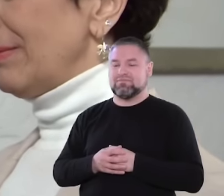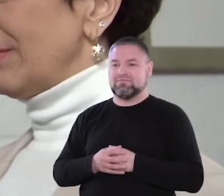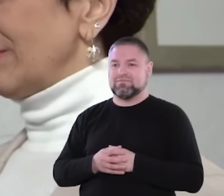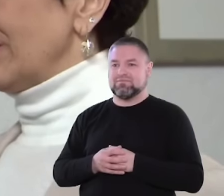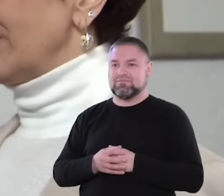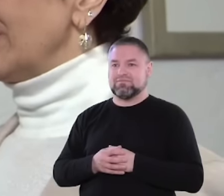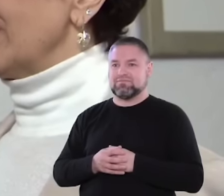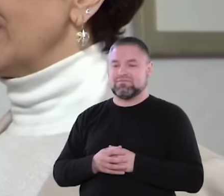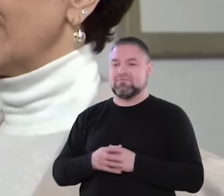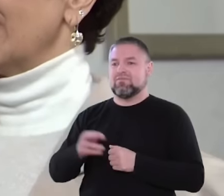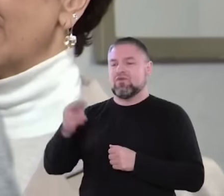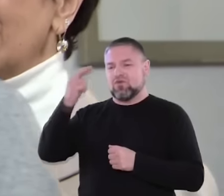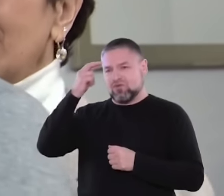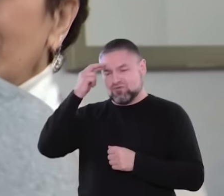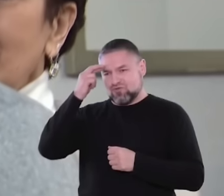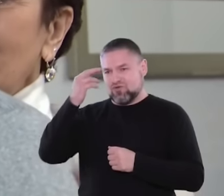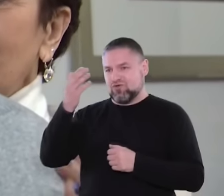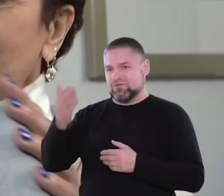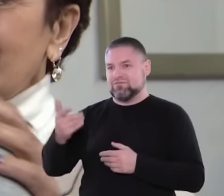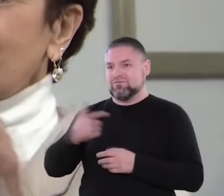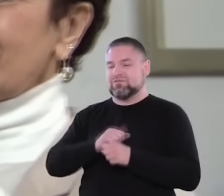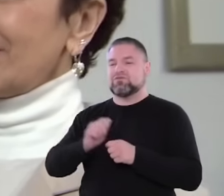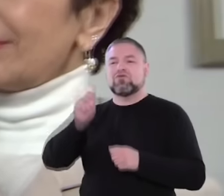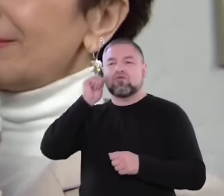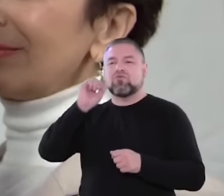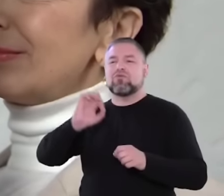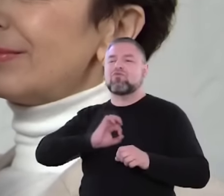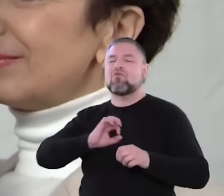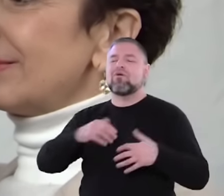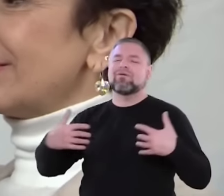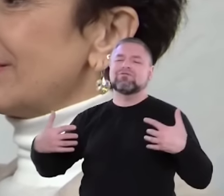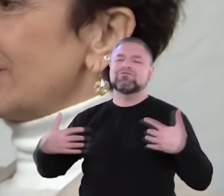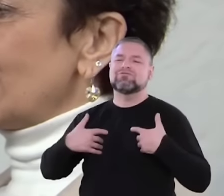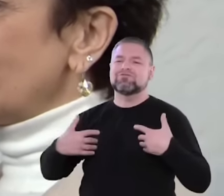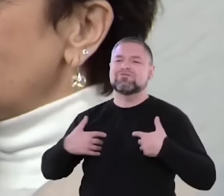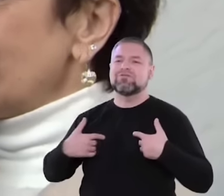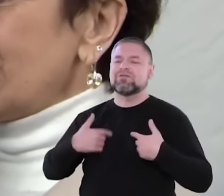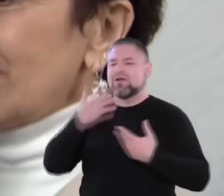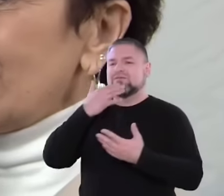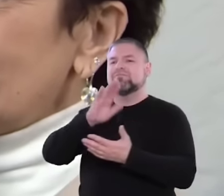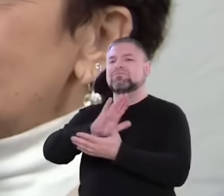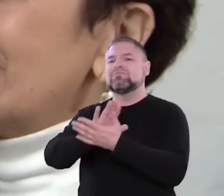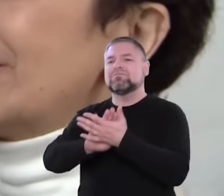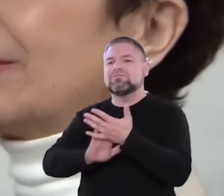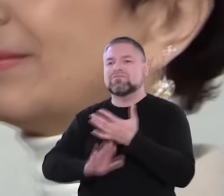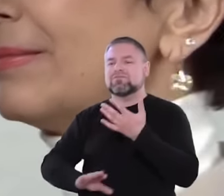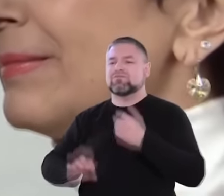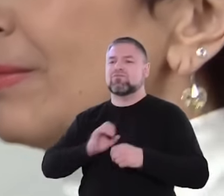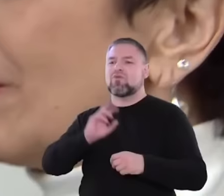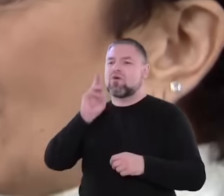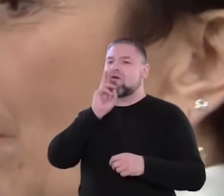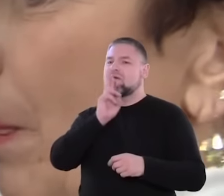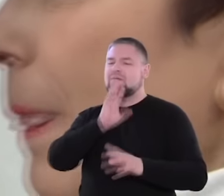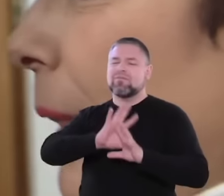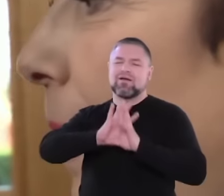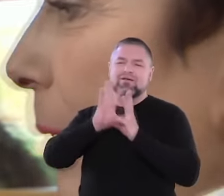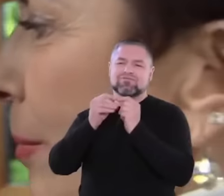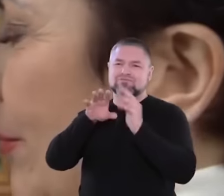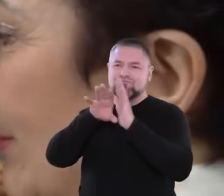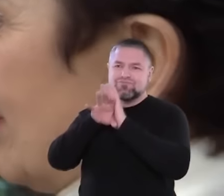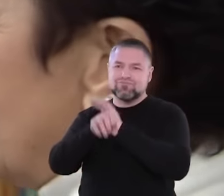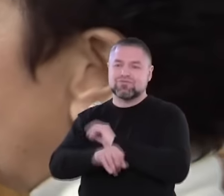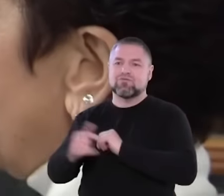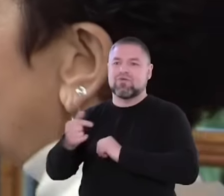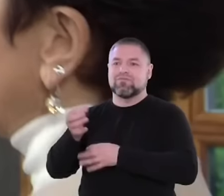Anita, zrozum, że ty jesteś kobietą mojego życia. Ja przepraszam cię za to, że moja mama wszystko zepsuła, bo miało